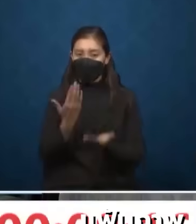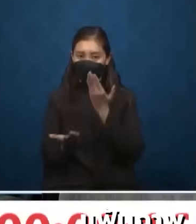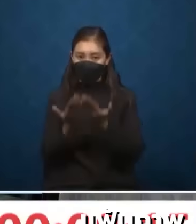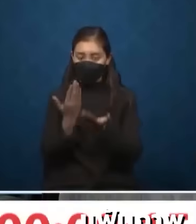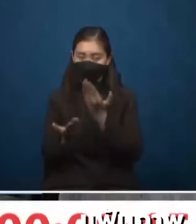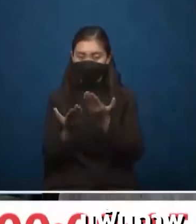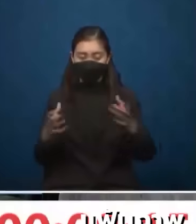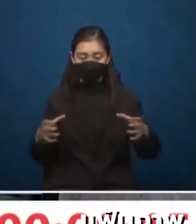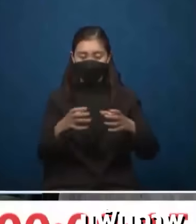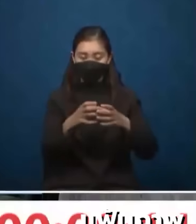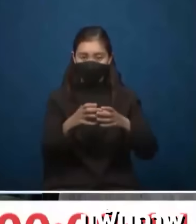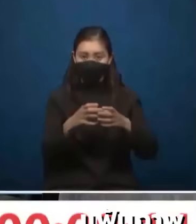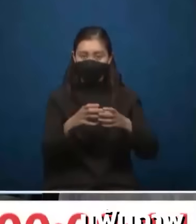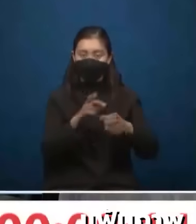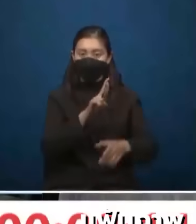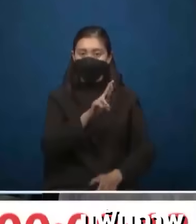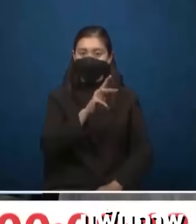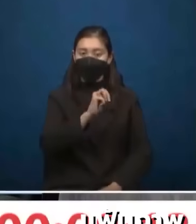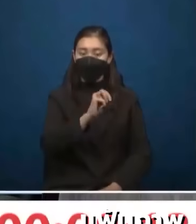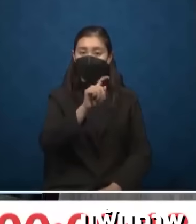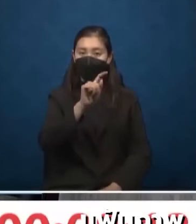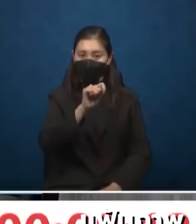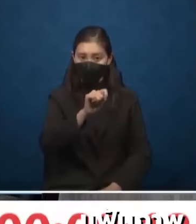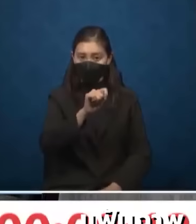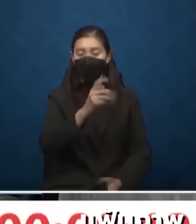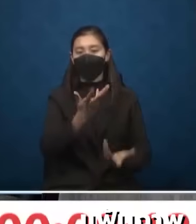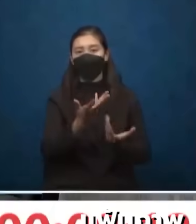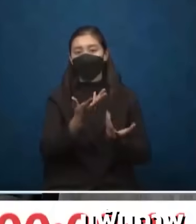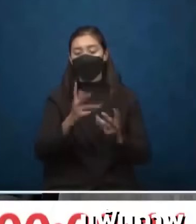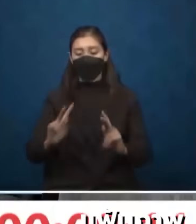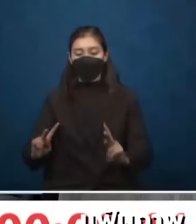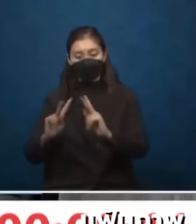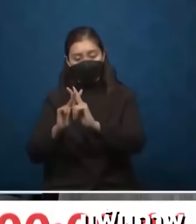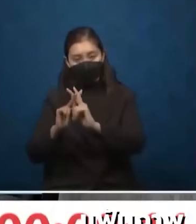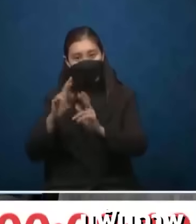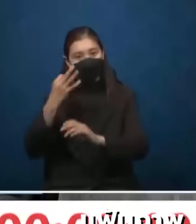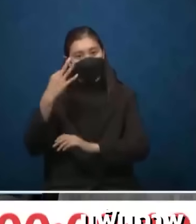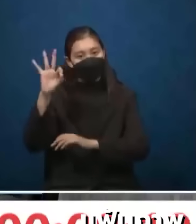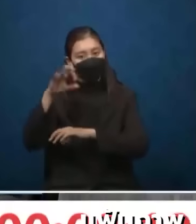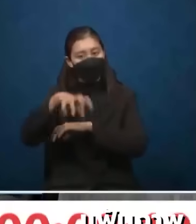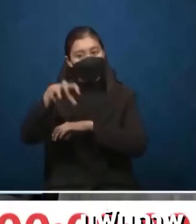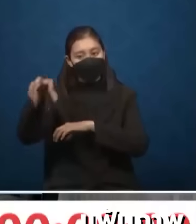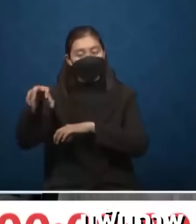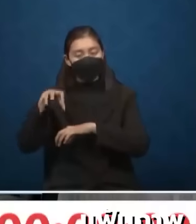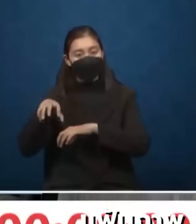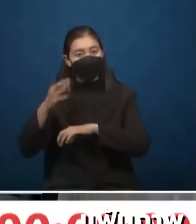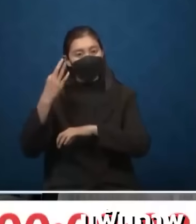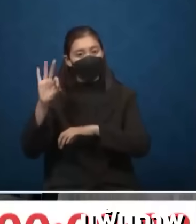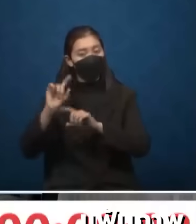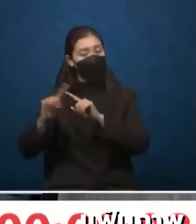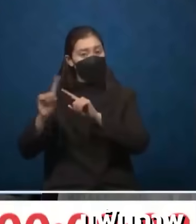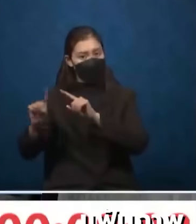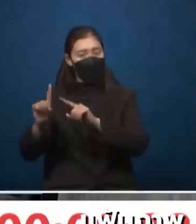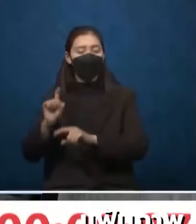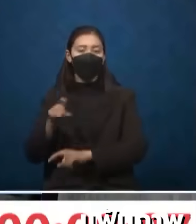อสาธารณะเช่นที่นายชูวิทย์ชี้ประเด็นไว้หลายเรื่องหรือเรื่องสมัยที่เป็นผู้บริหารบริษัทมหาช